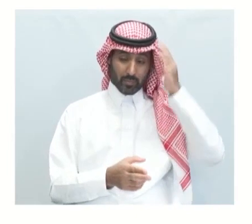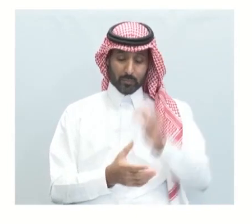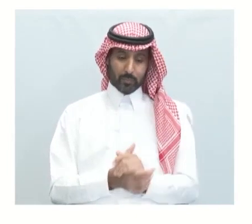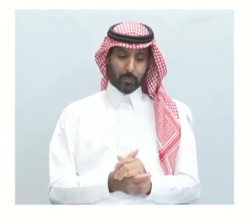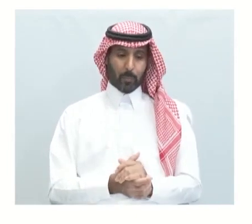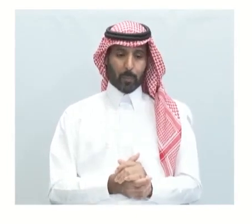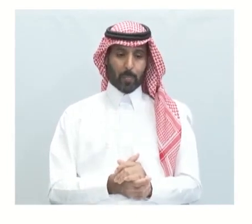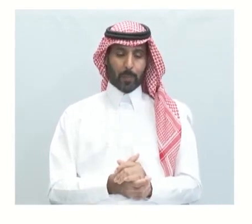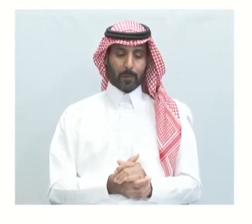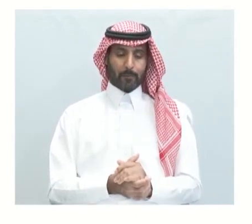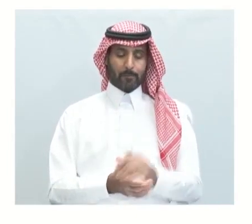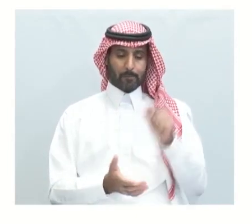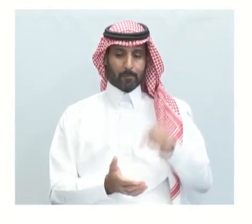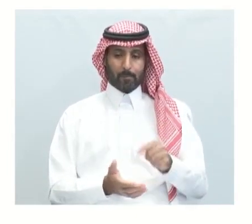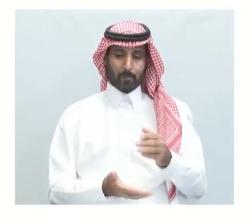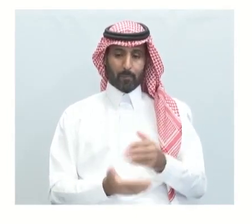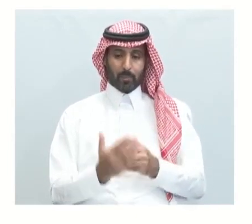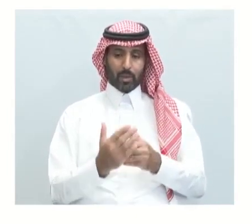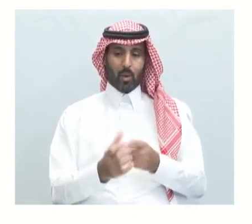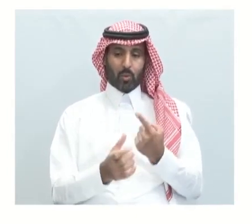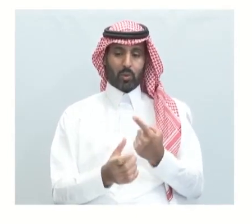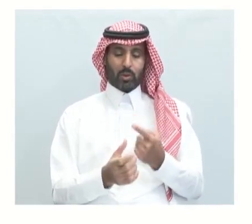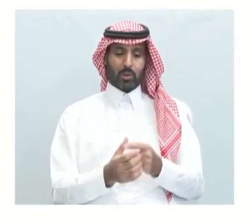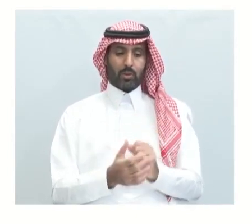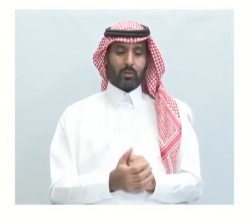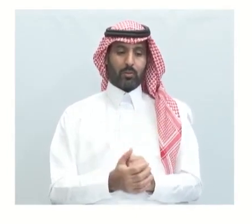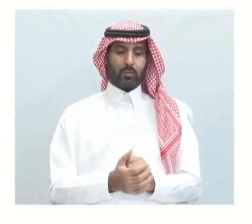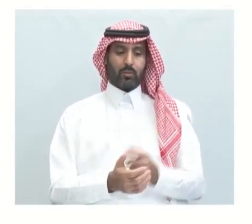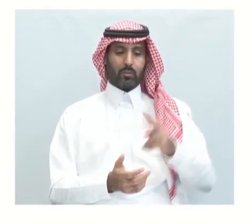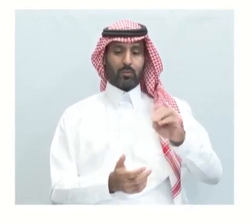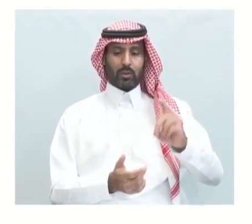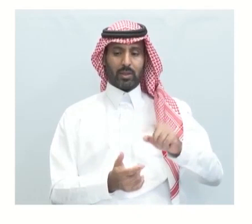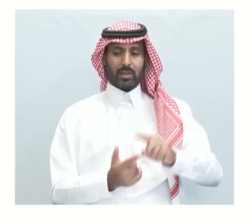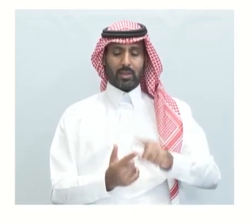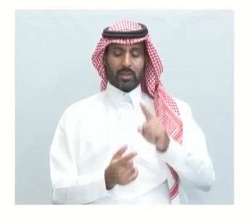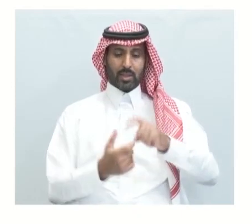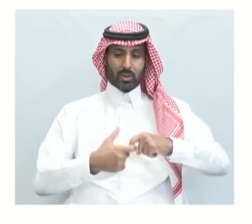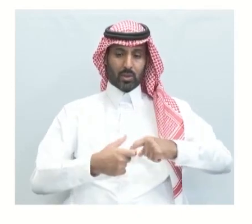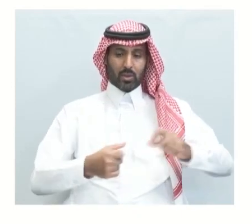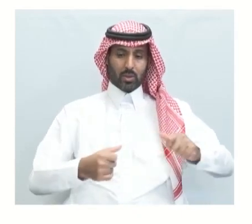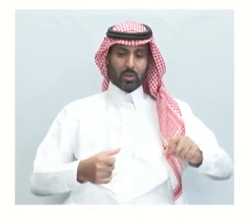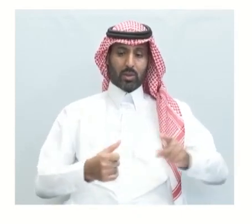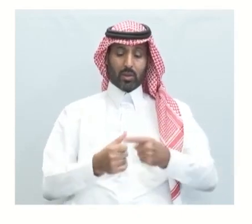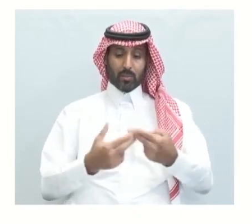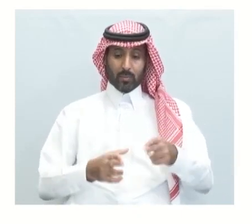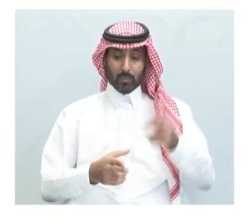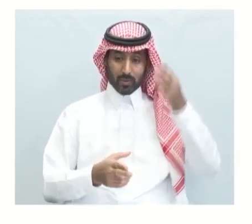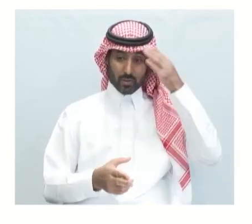هنالك عقد فاطبع العقده اول شيء فبيطلع اول شيء دائما هو يبدا من الراس